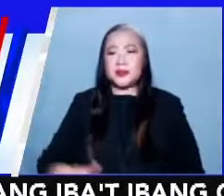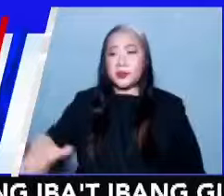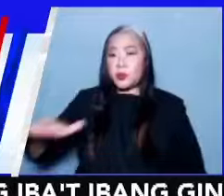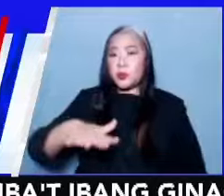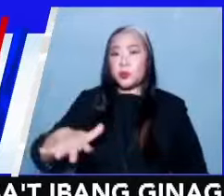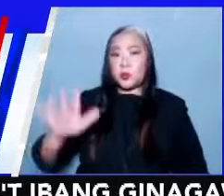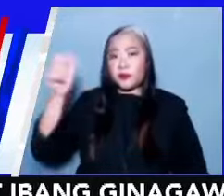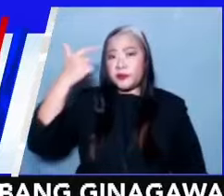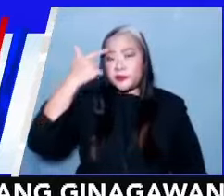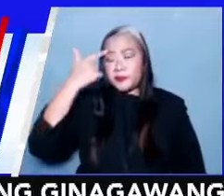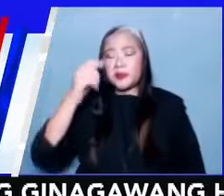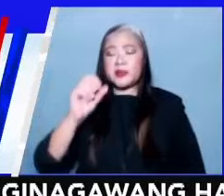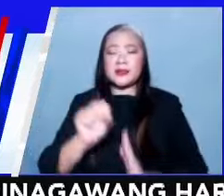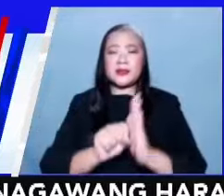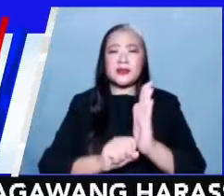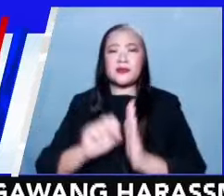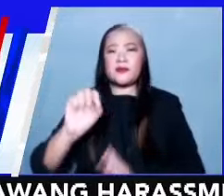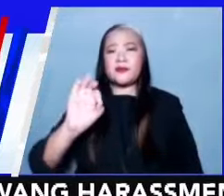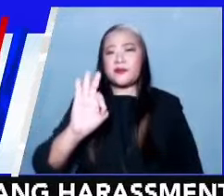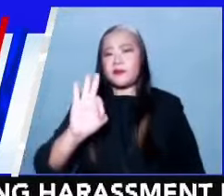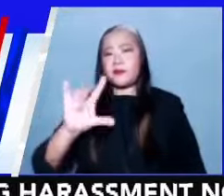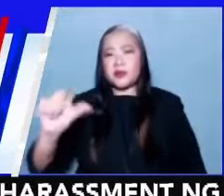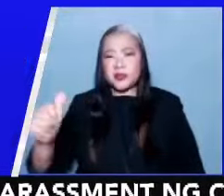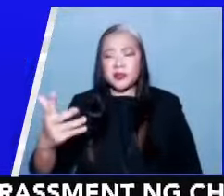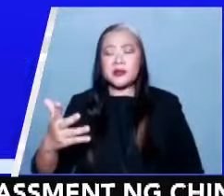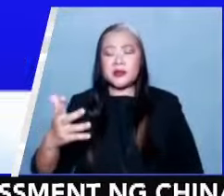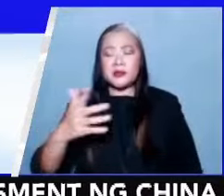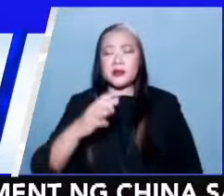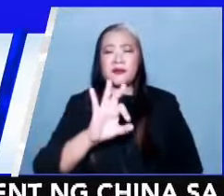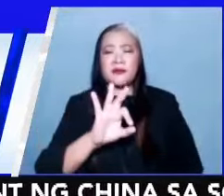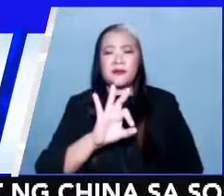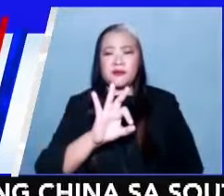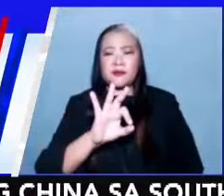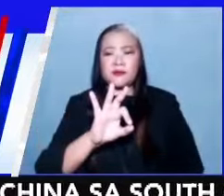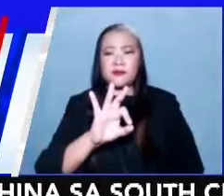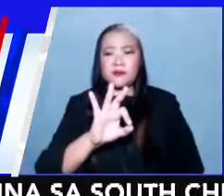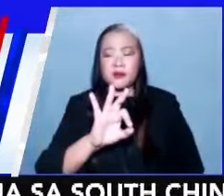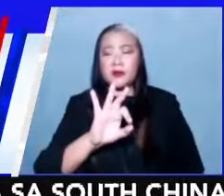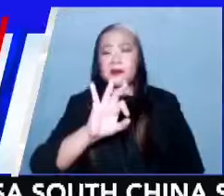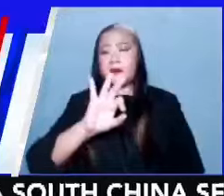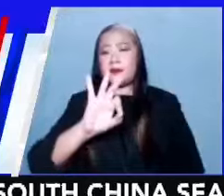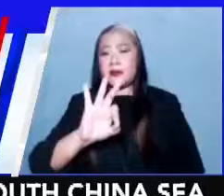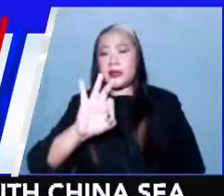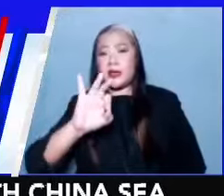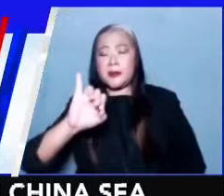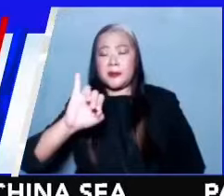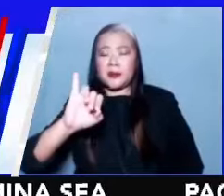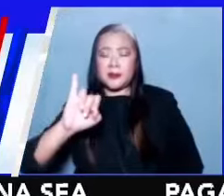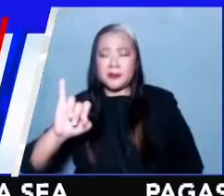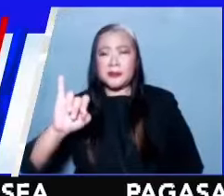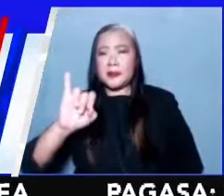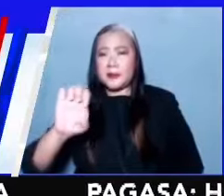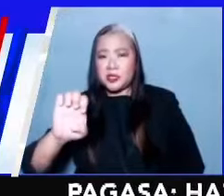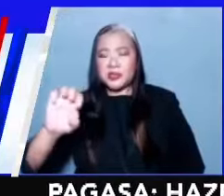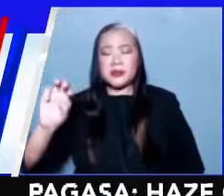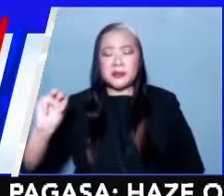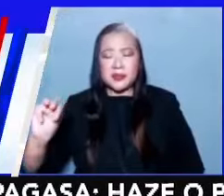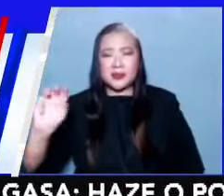of Florida at ang FEMA, yung Federal Emergency Management Agency ng Estados Unidos,